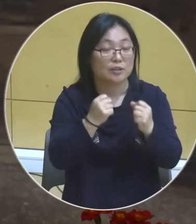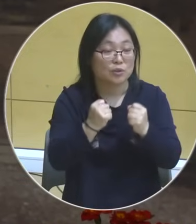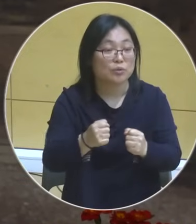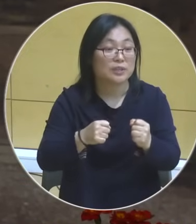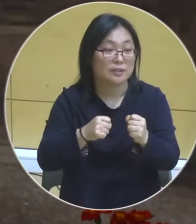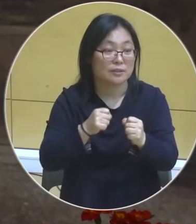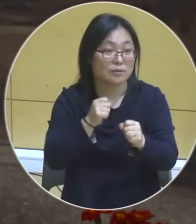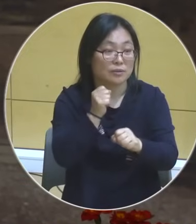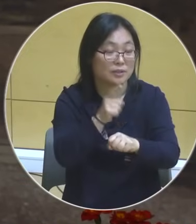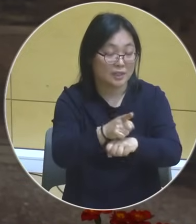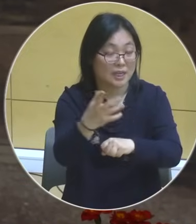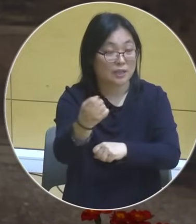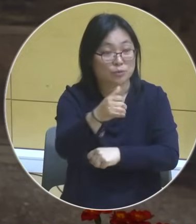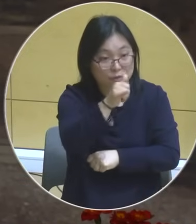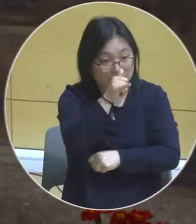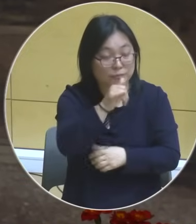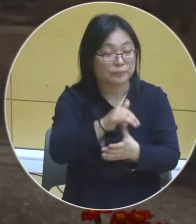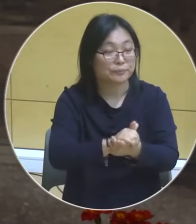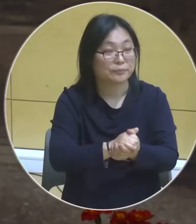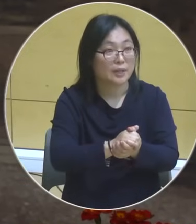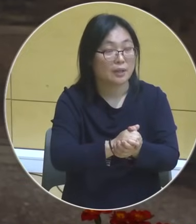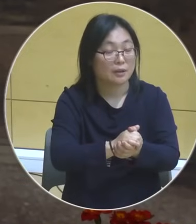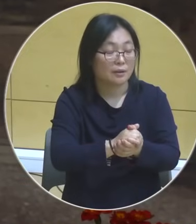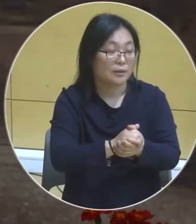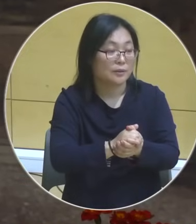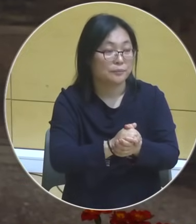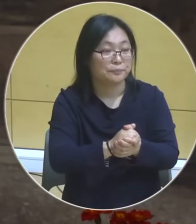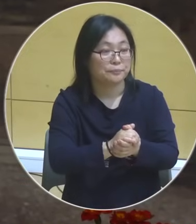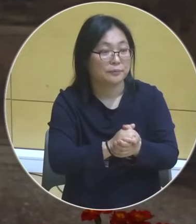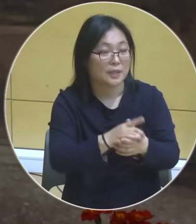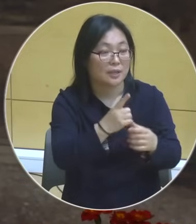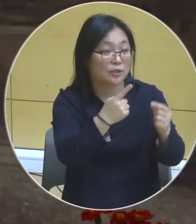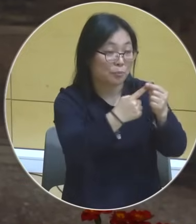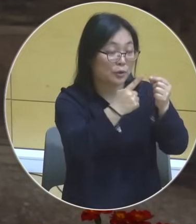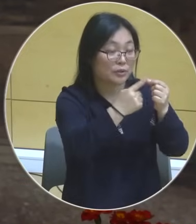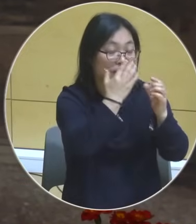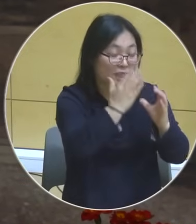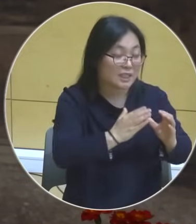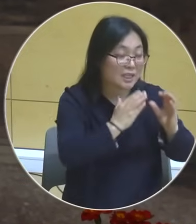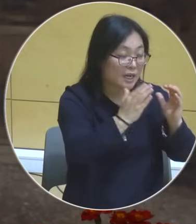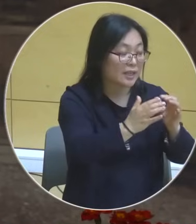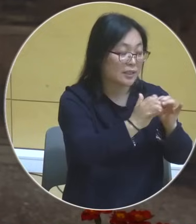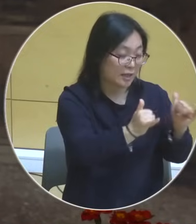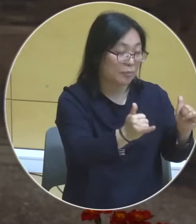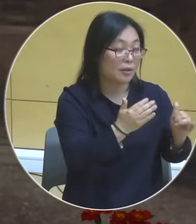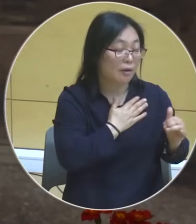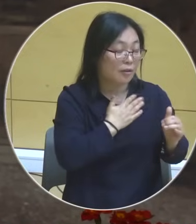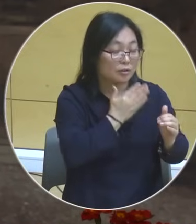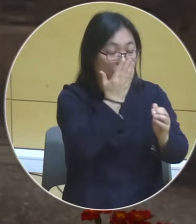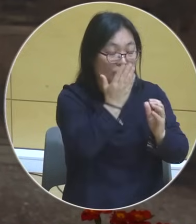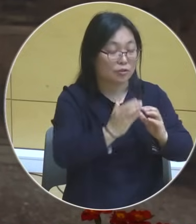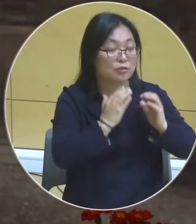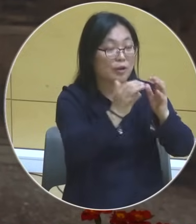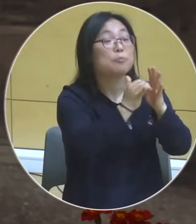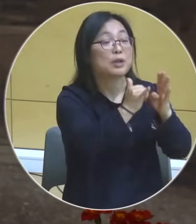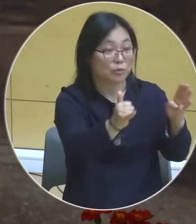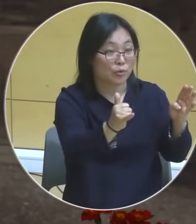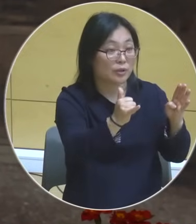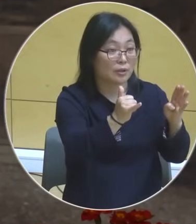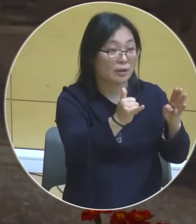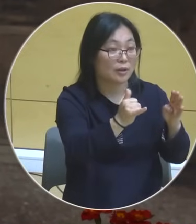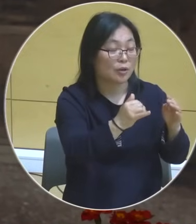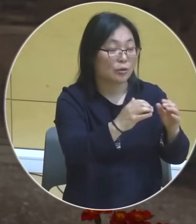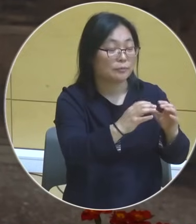첫째는 그들이 이스라엘 백성이라는 세속적인 정체성, 우리는 이스라엘 백성이다,